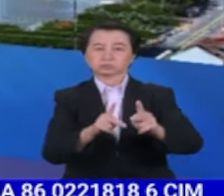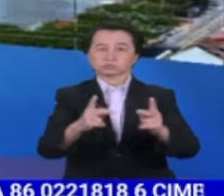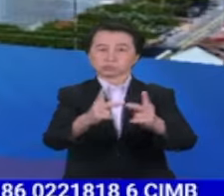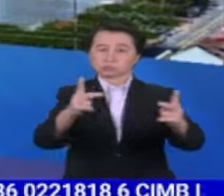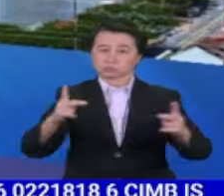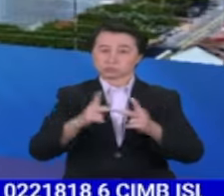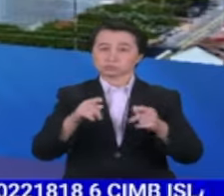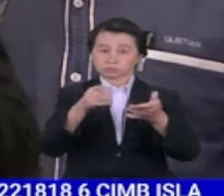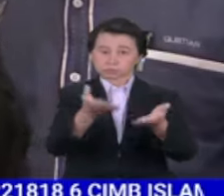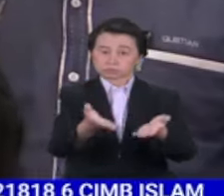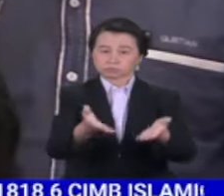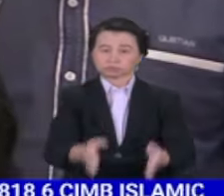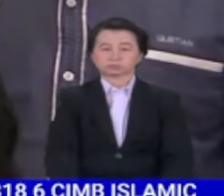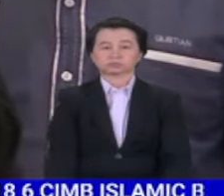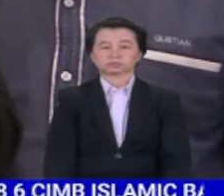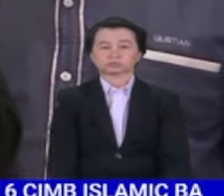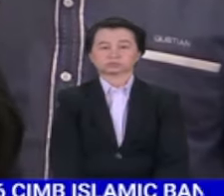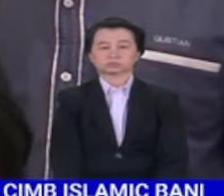perkenaan